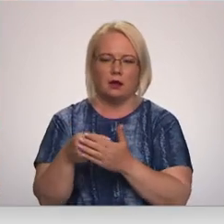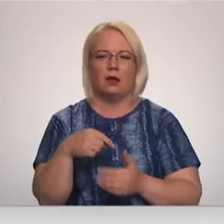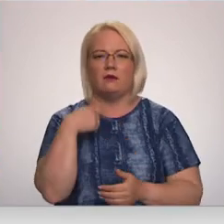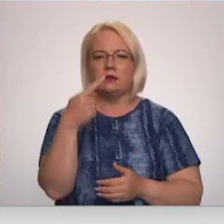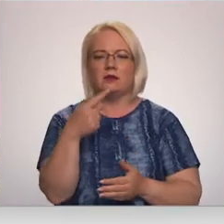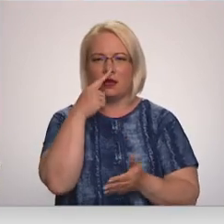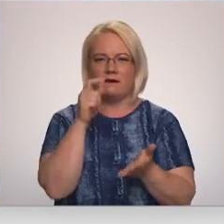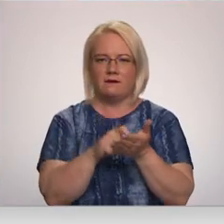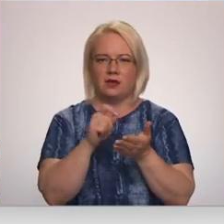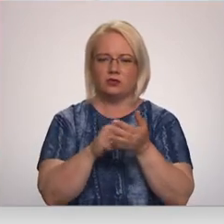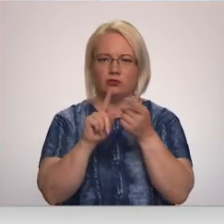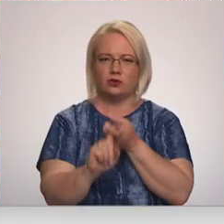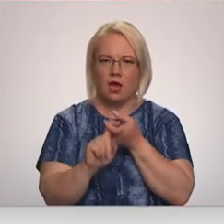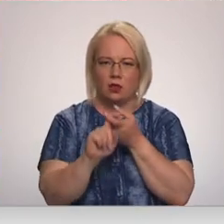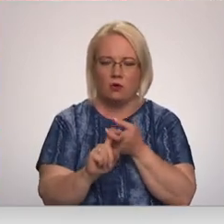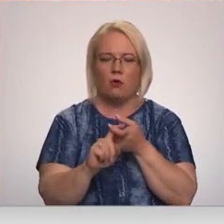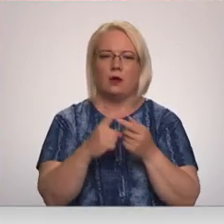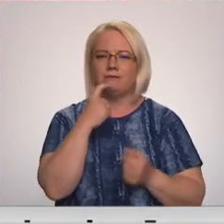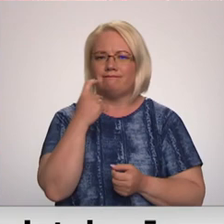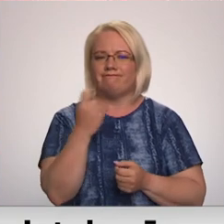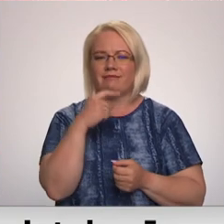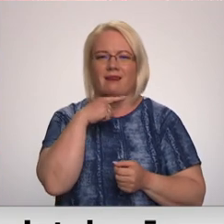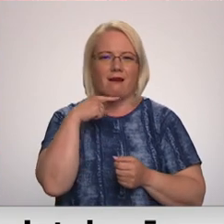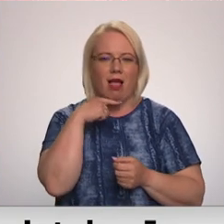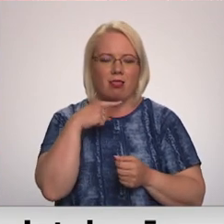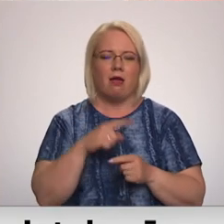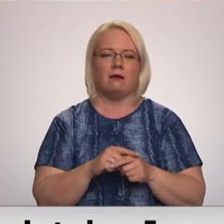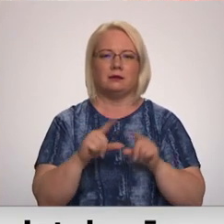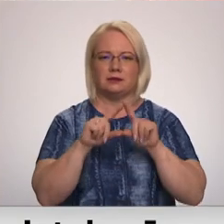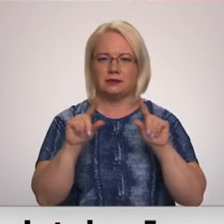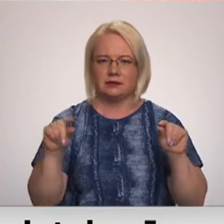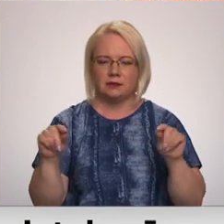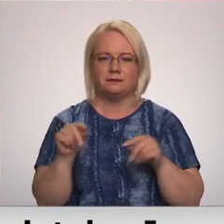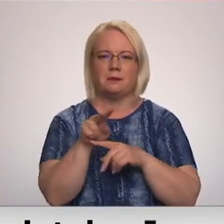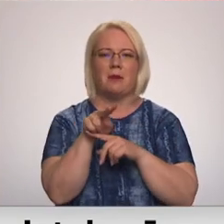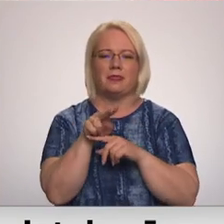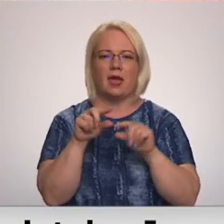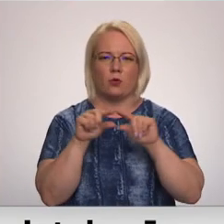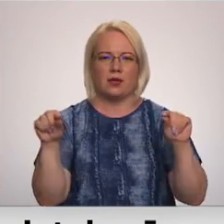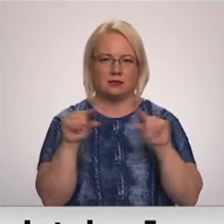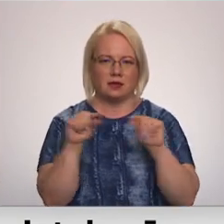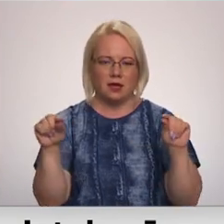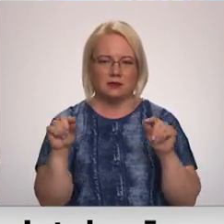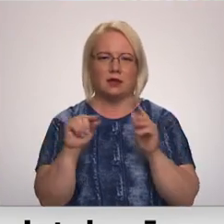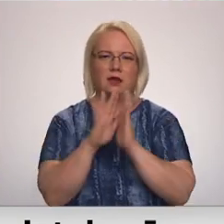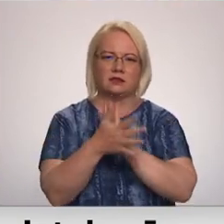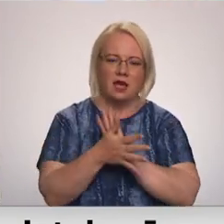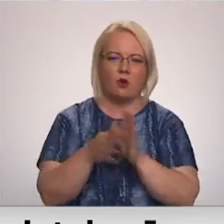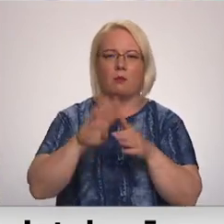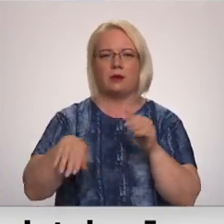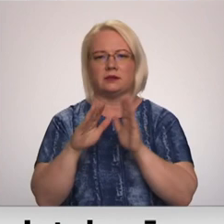žēvētu, vitinātu gaļiņu, cīsiņas, kā mednieciņi tādi. Ar